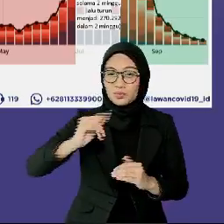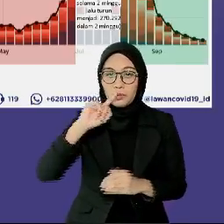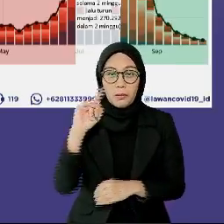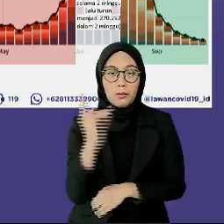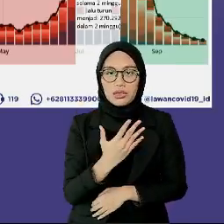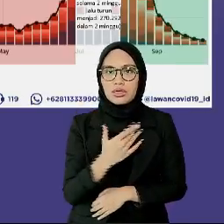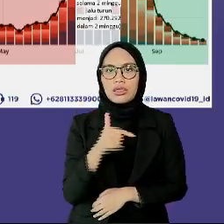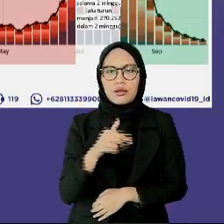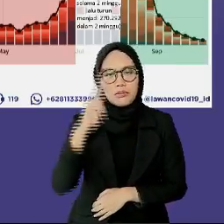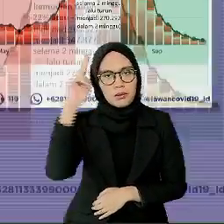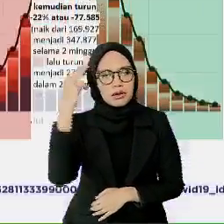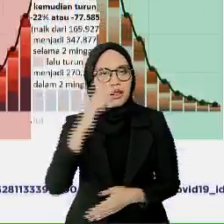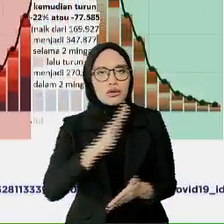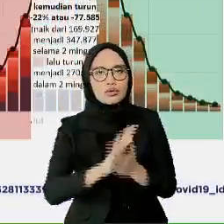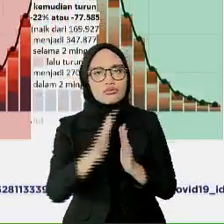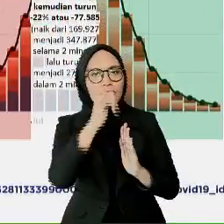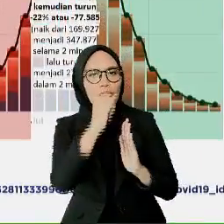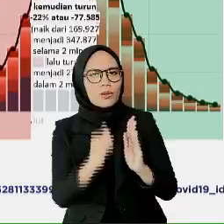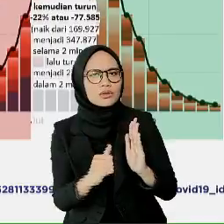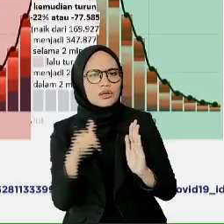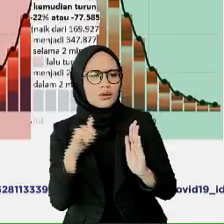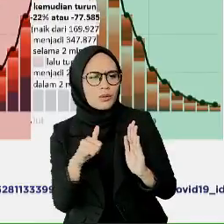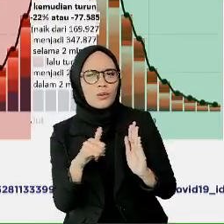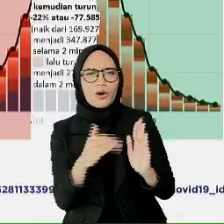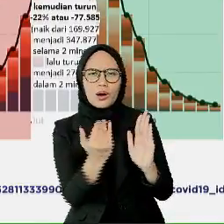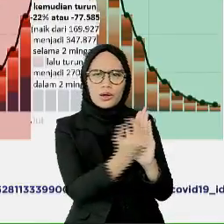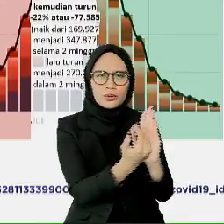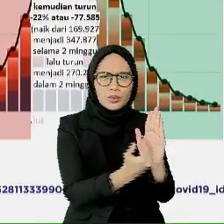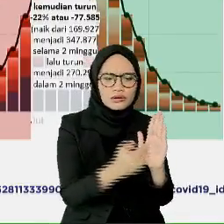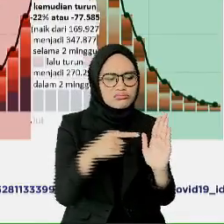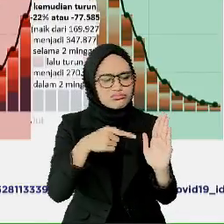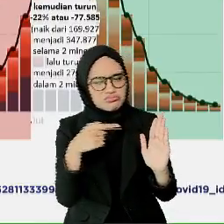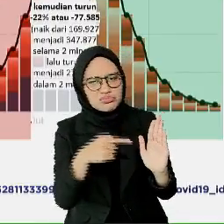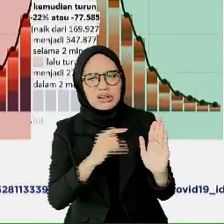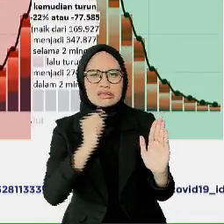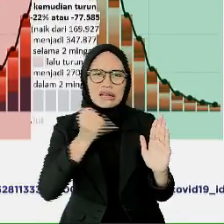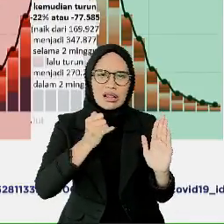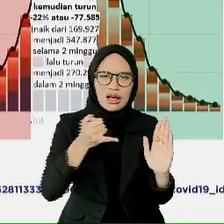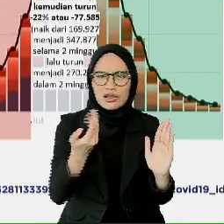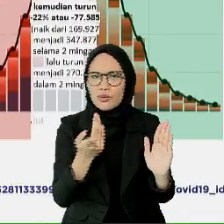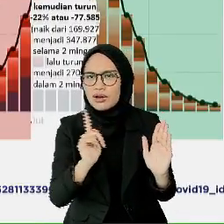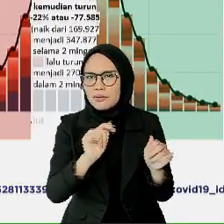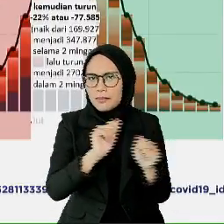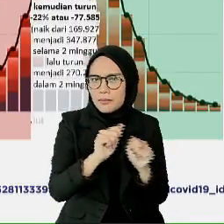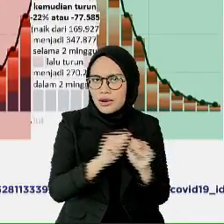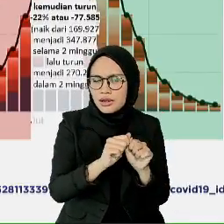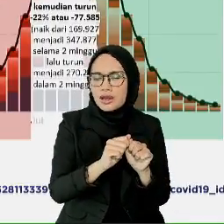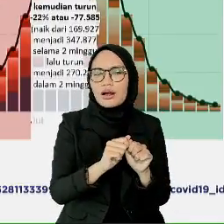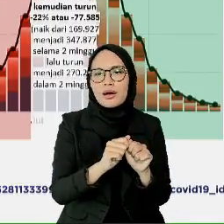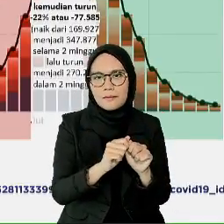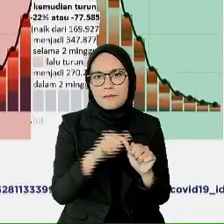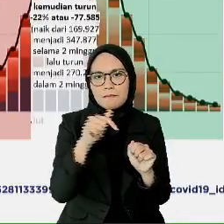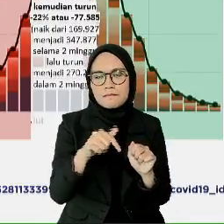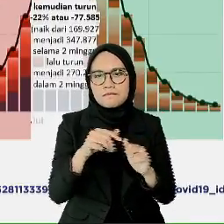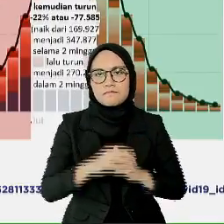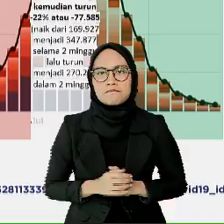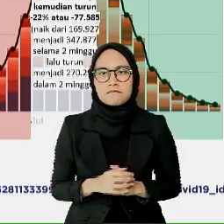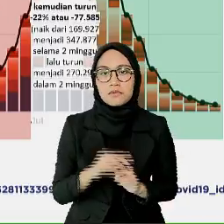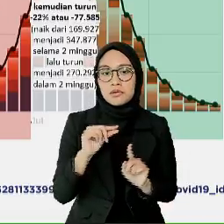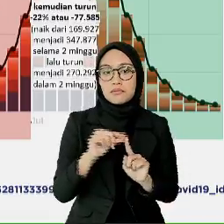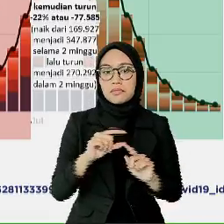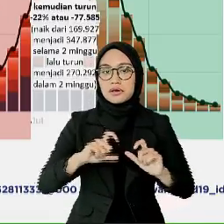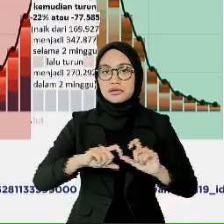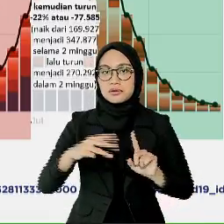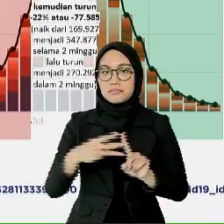untuk mengevaluasi kebijakan. Buka tutup melalui kebijakan PSBB dan PSBB transisi nyatanya tidak